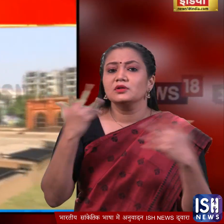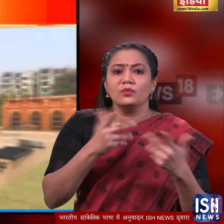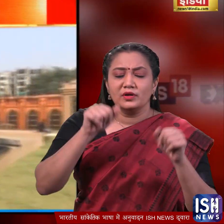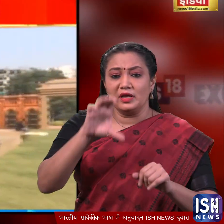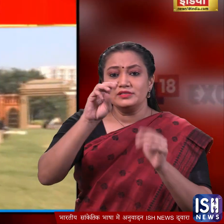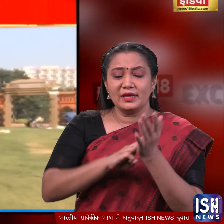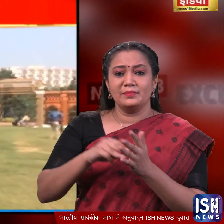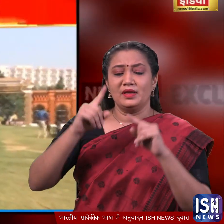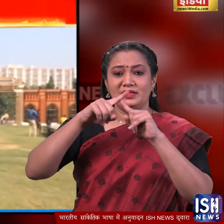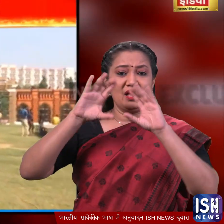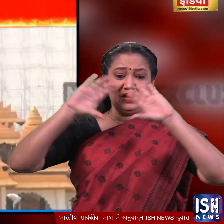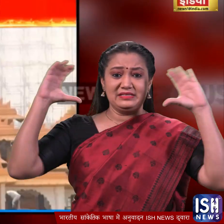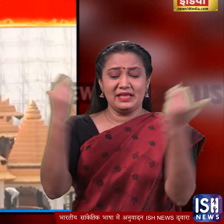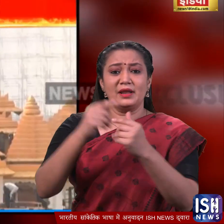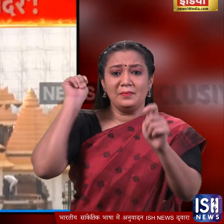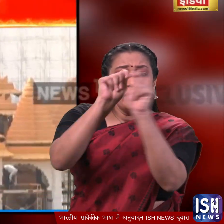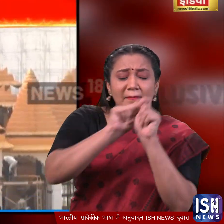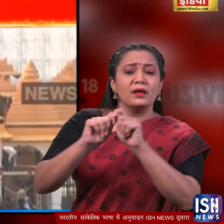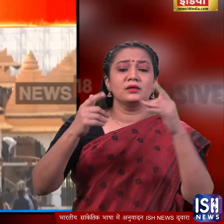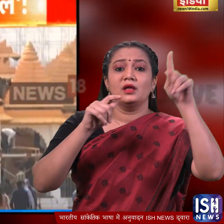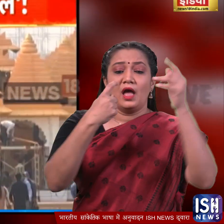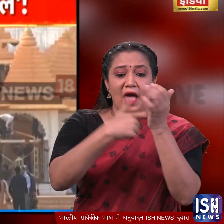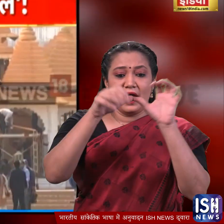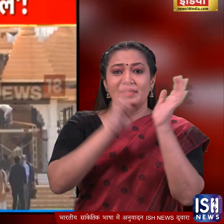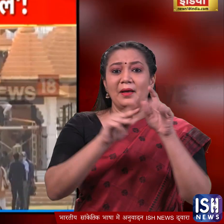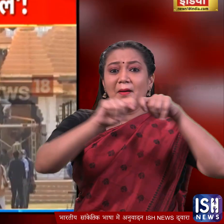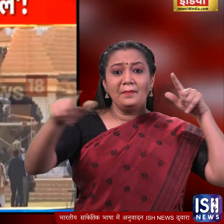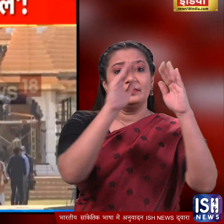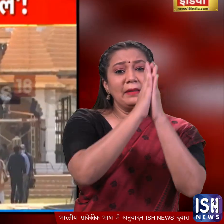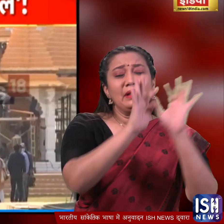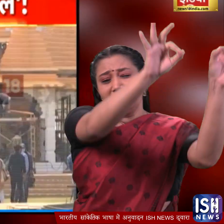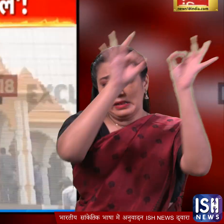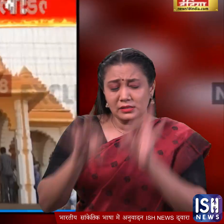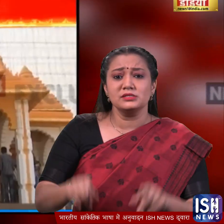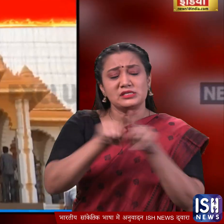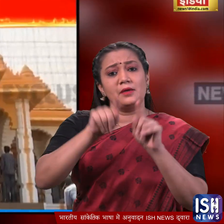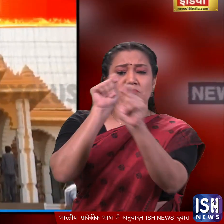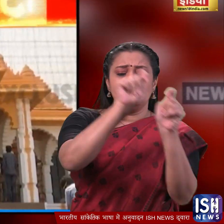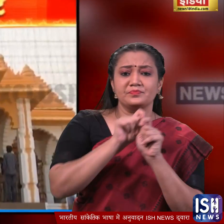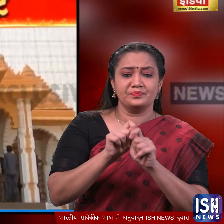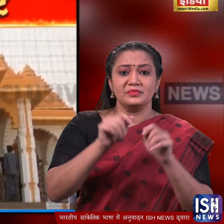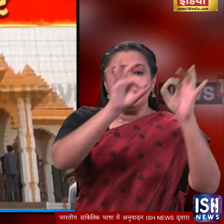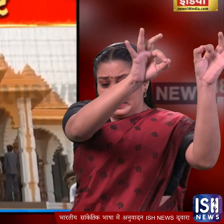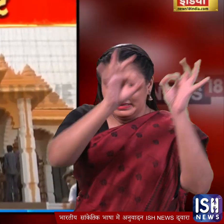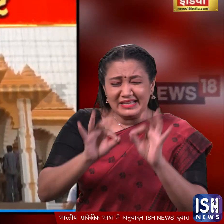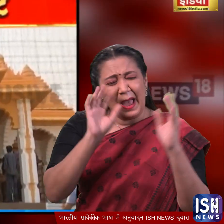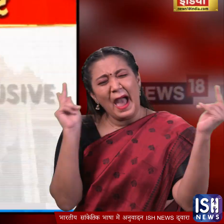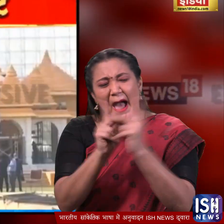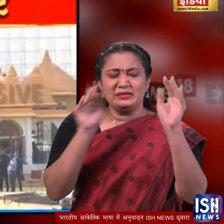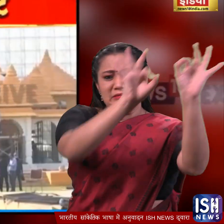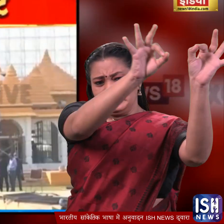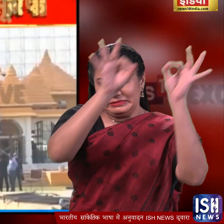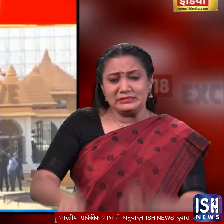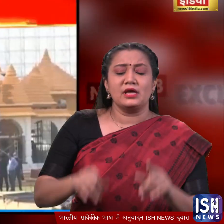इस बार सीएम त्यागराज स्टेडियम में बन रहे राम मंदिर के मॉडल में दिवाली की पूजा करेंगे। कोशिश की जा रही है कि ये मॉडल